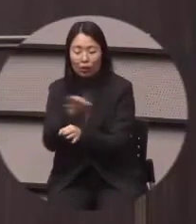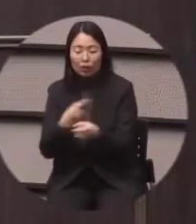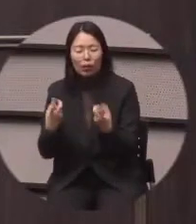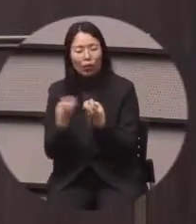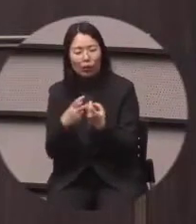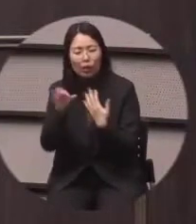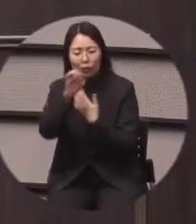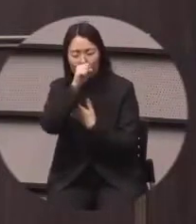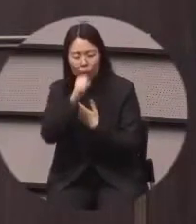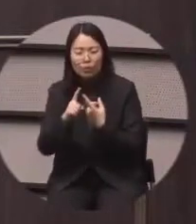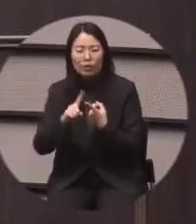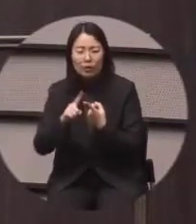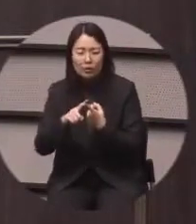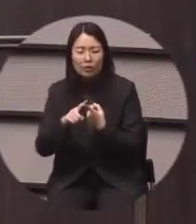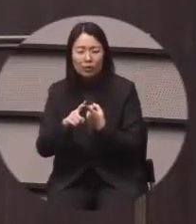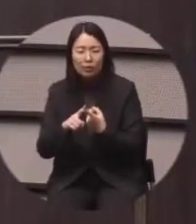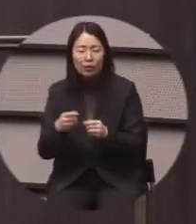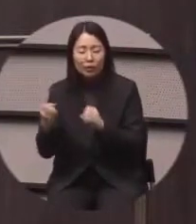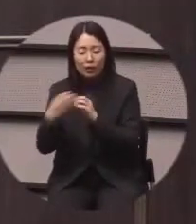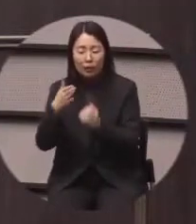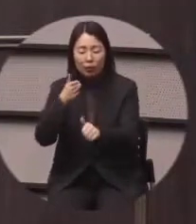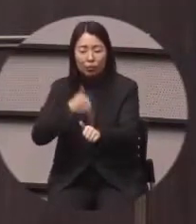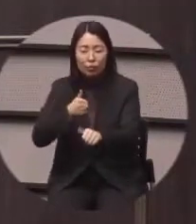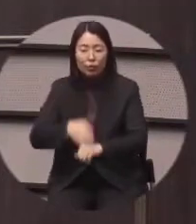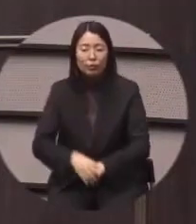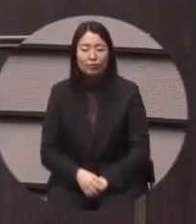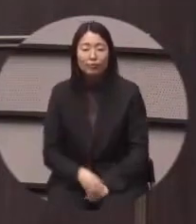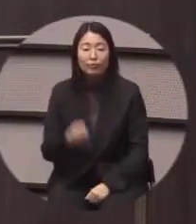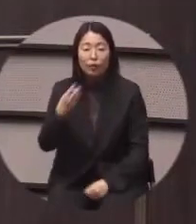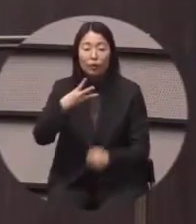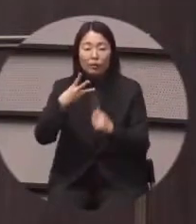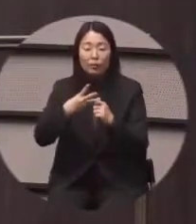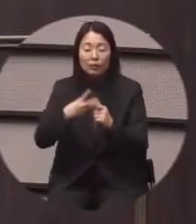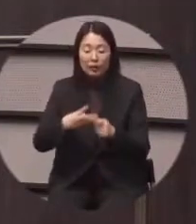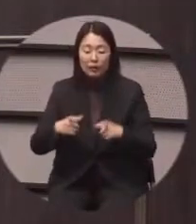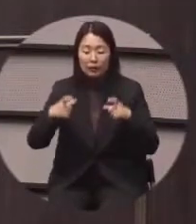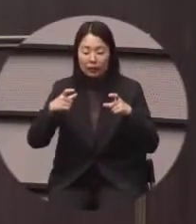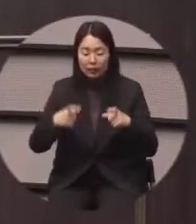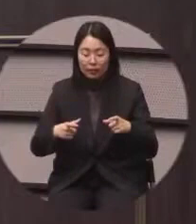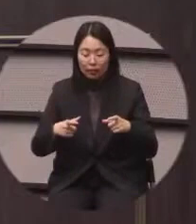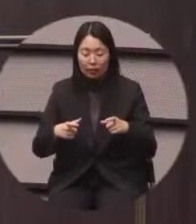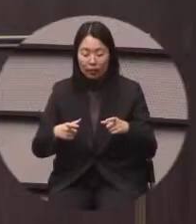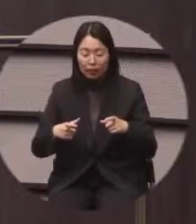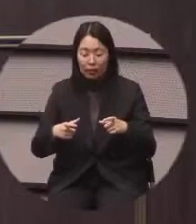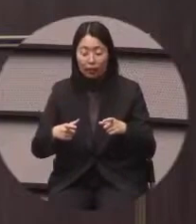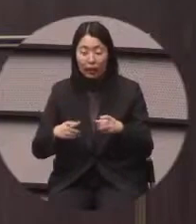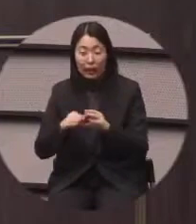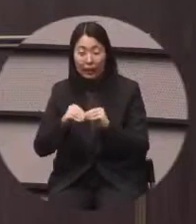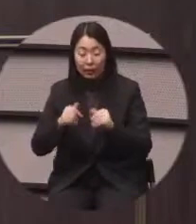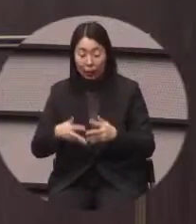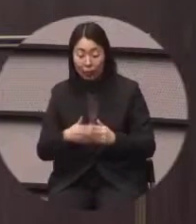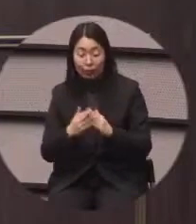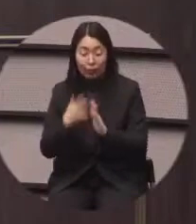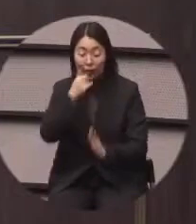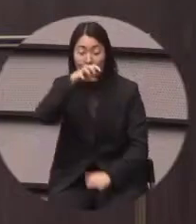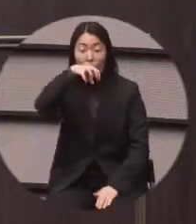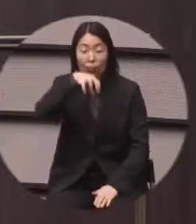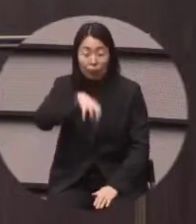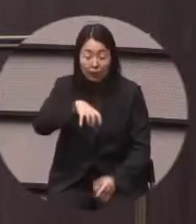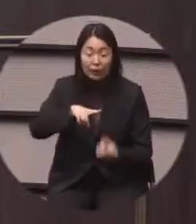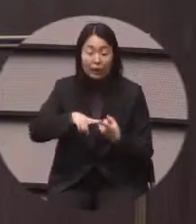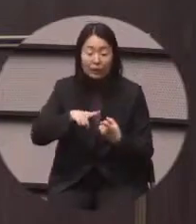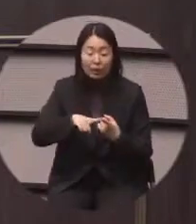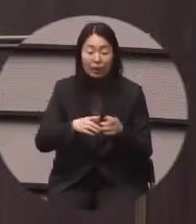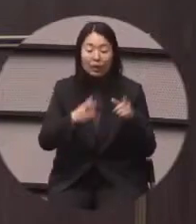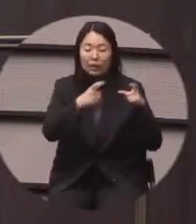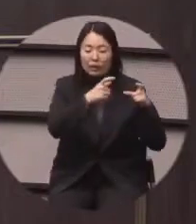주시기 바랍니다. 세 번째, 기반시설 입지가 가능한 시유지에 대해 지역사회 의견 수렴